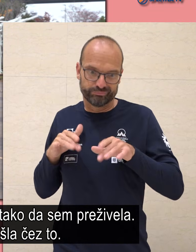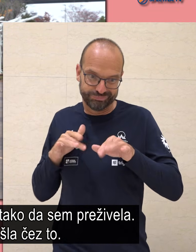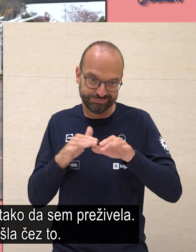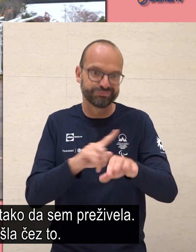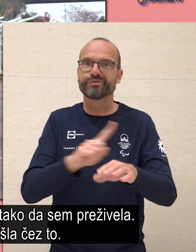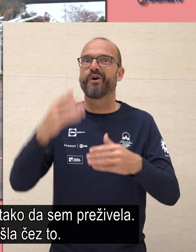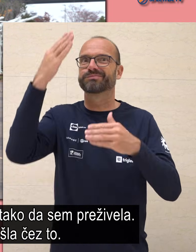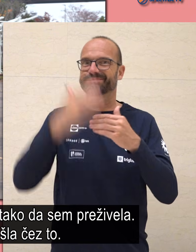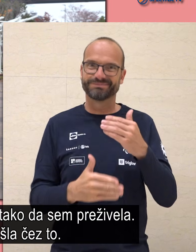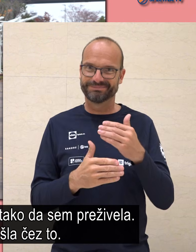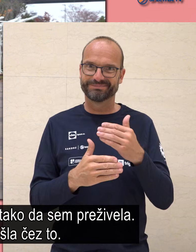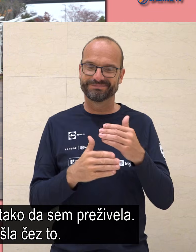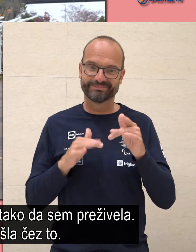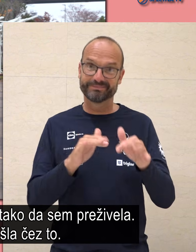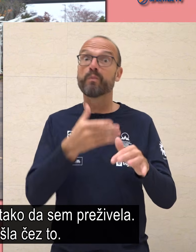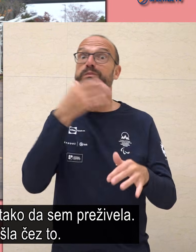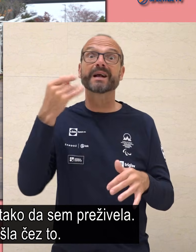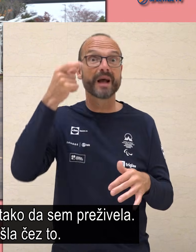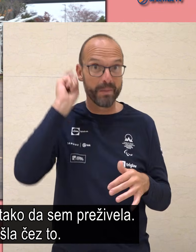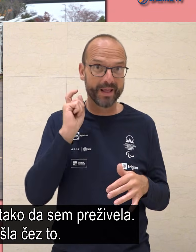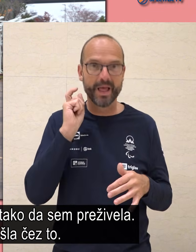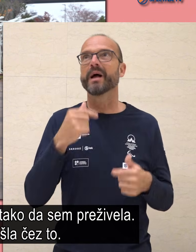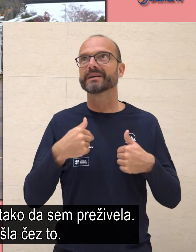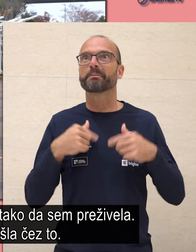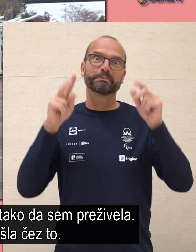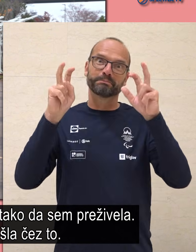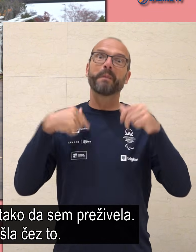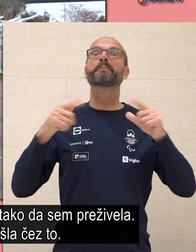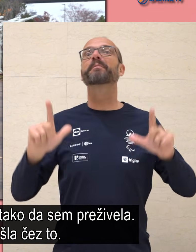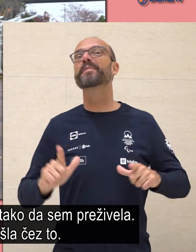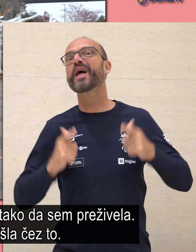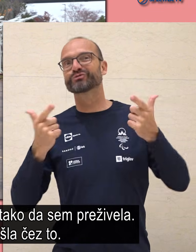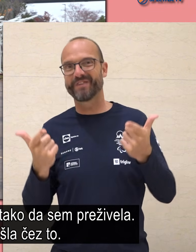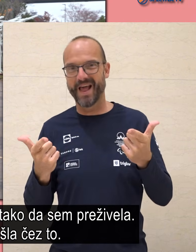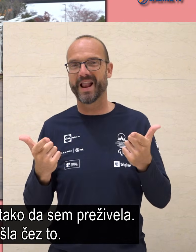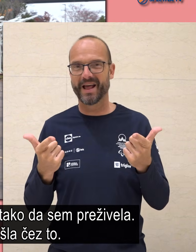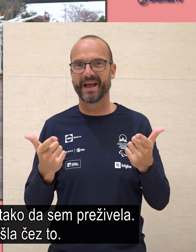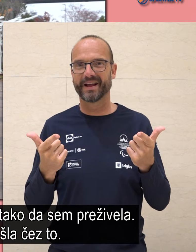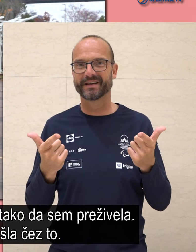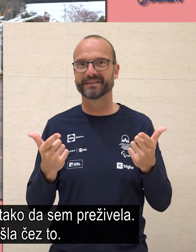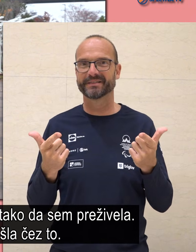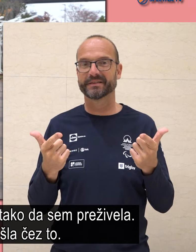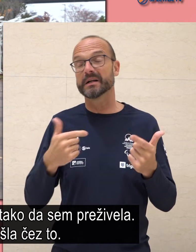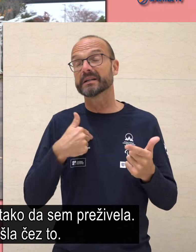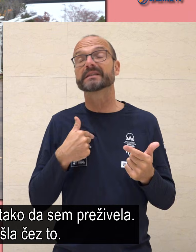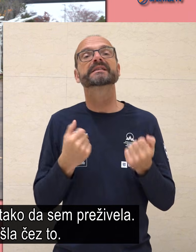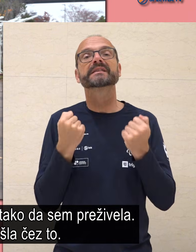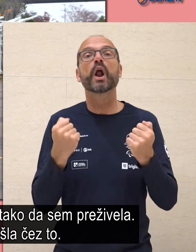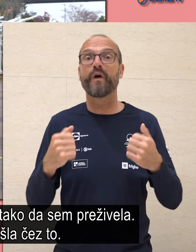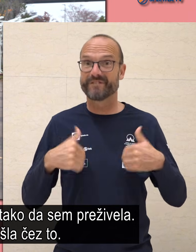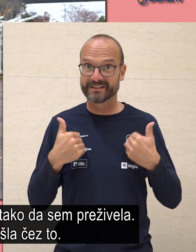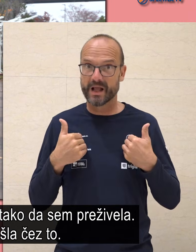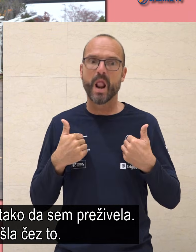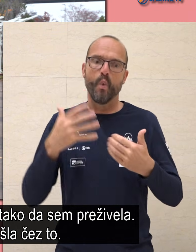Pretekla sem maraton brez aparata, tako da sem preživela, tako da sem